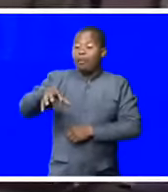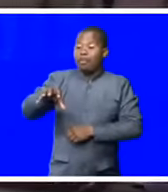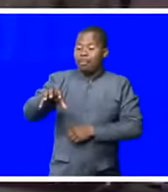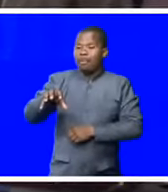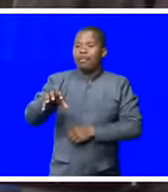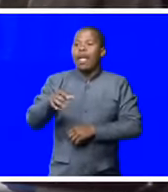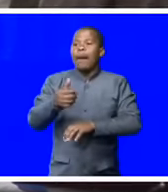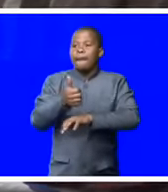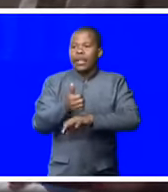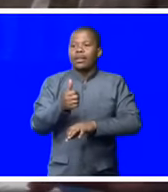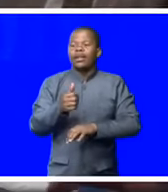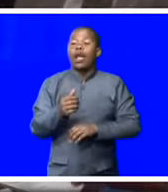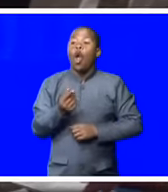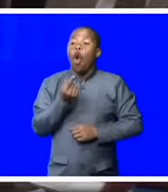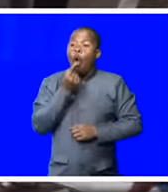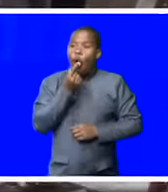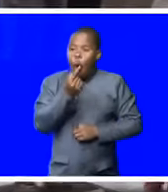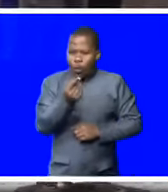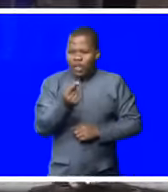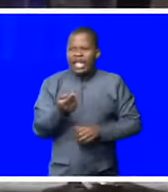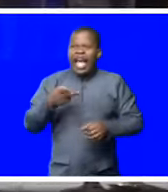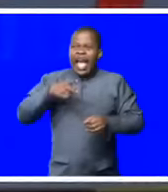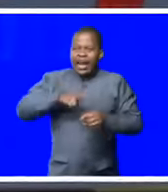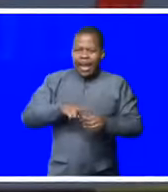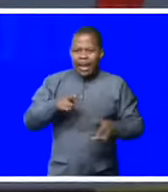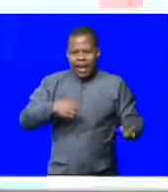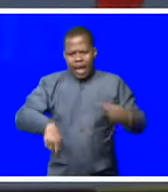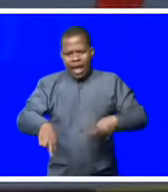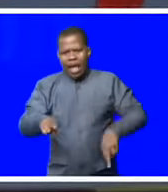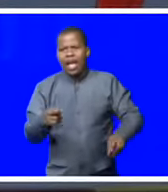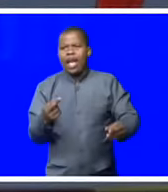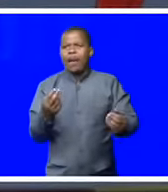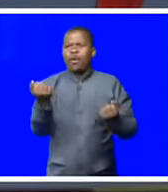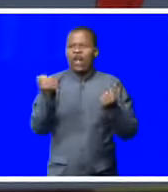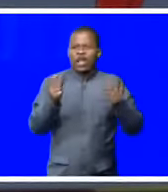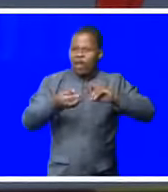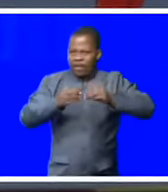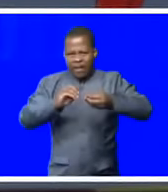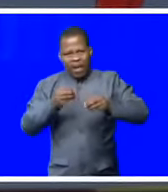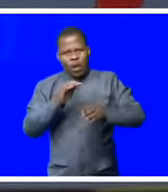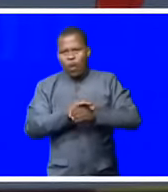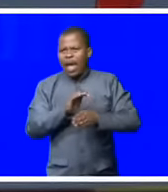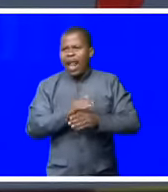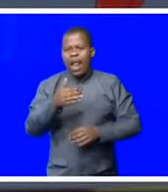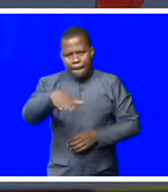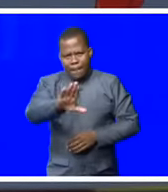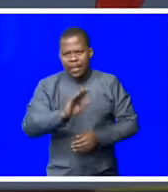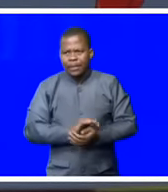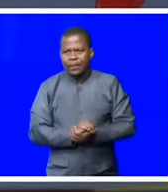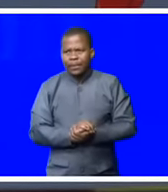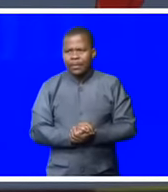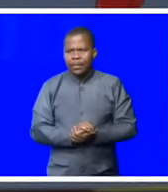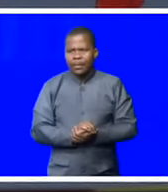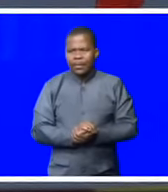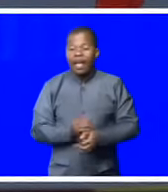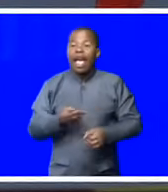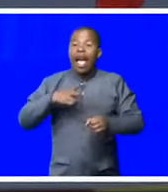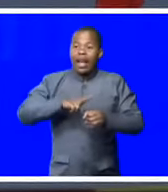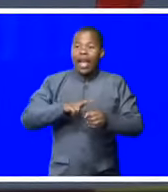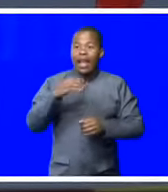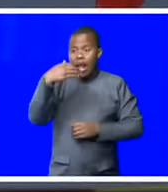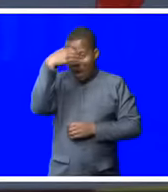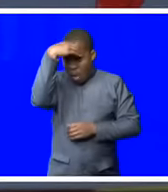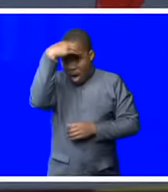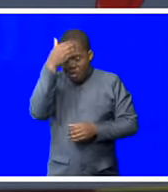uthi akulungiswe nemigwaqo. The road network is something that must be prioritized by all governments. There's